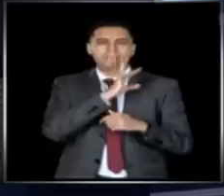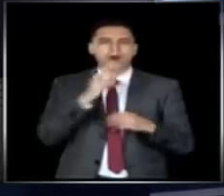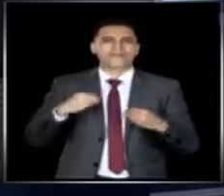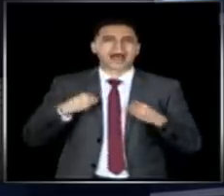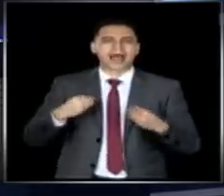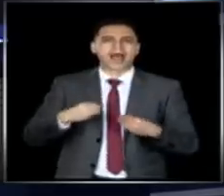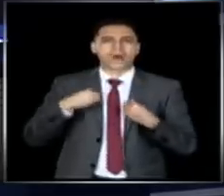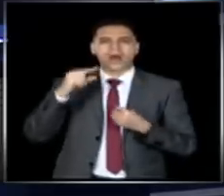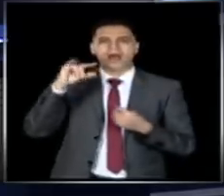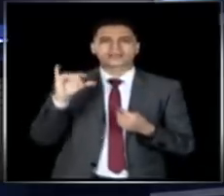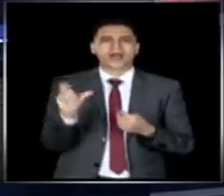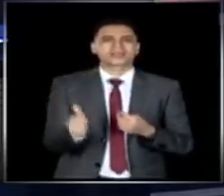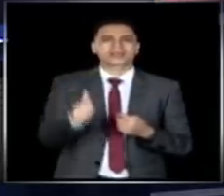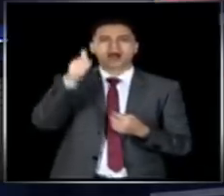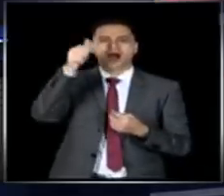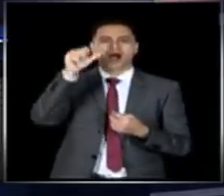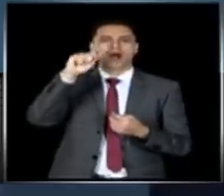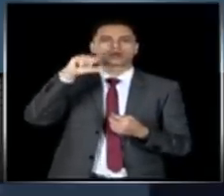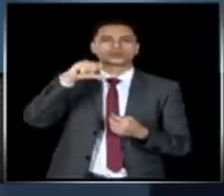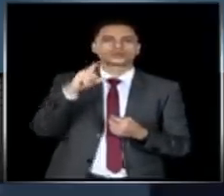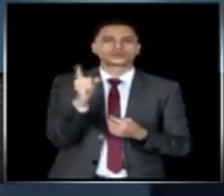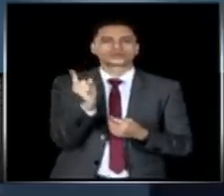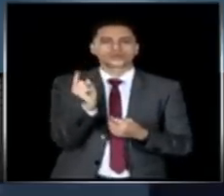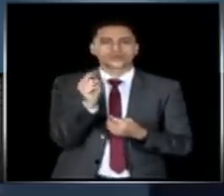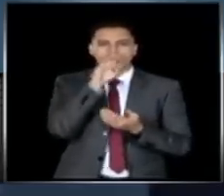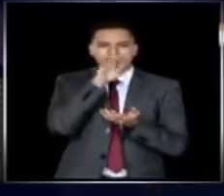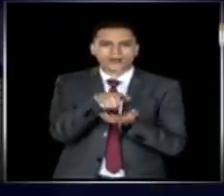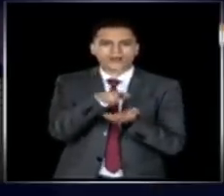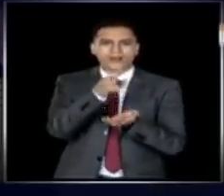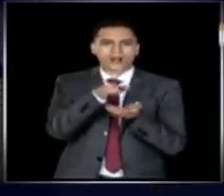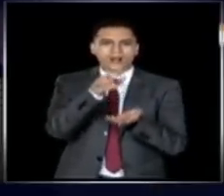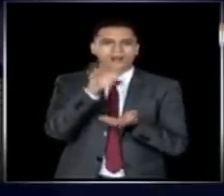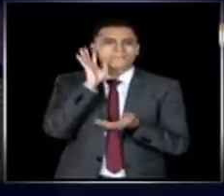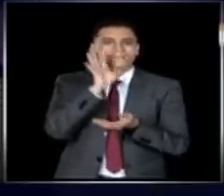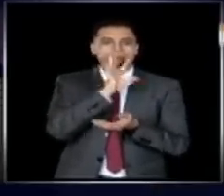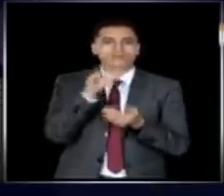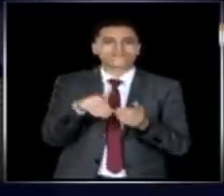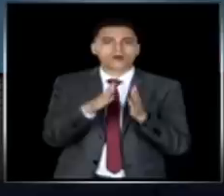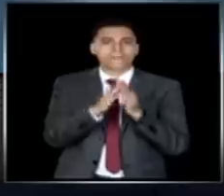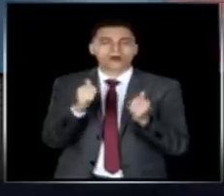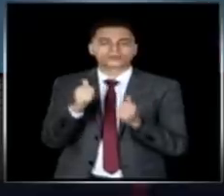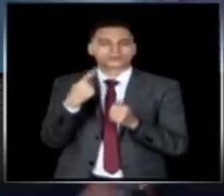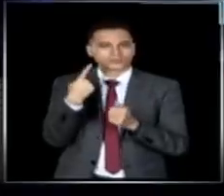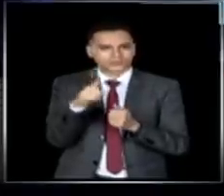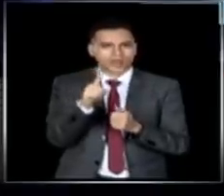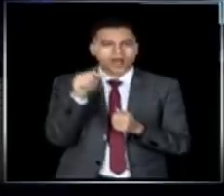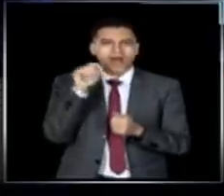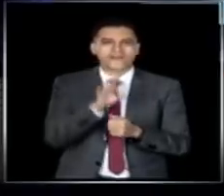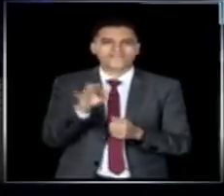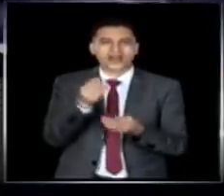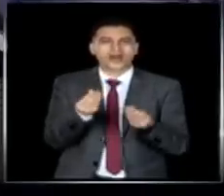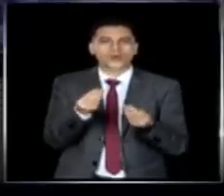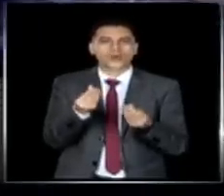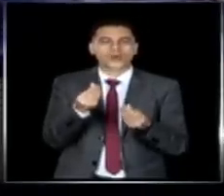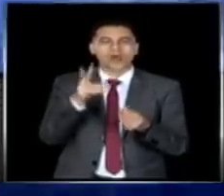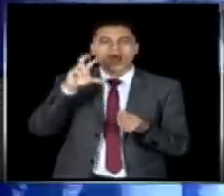عربية تم اكتشافه؟ مصر. في الواحات البحرية. إجابة صحيحة.